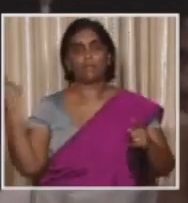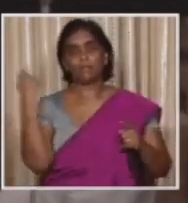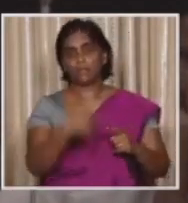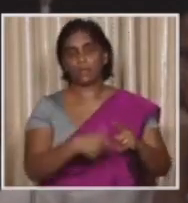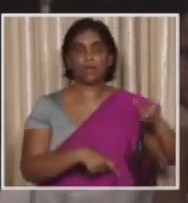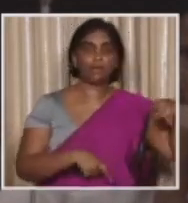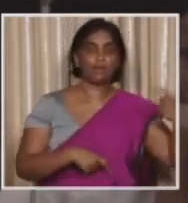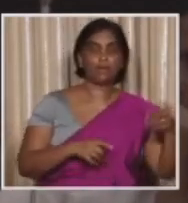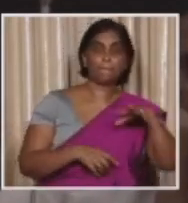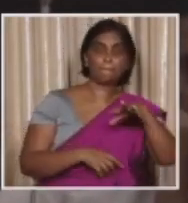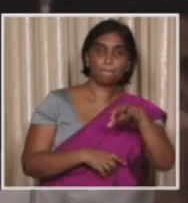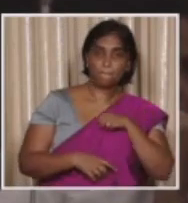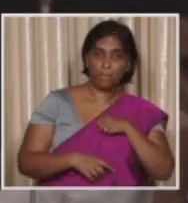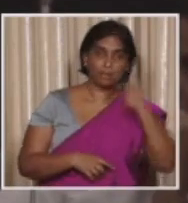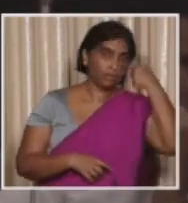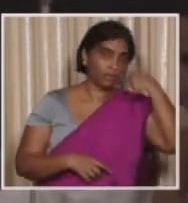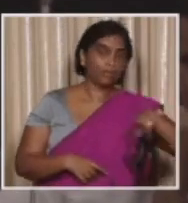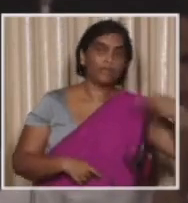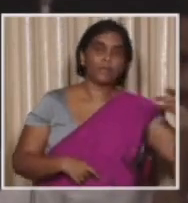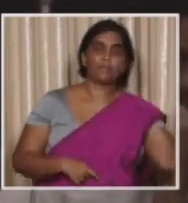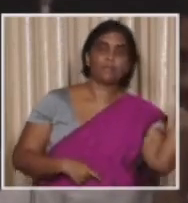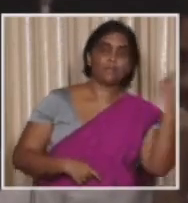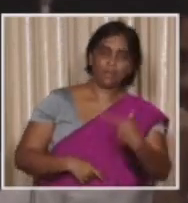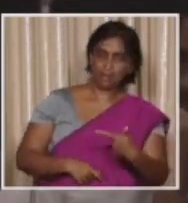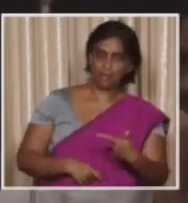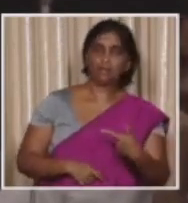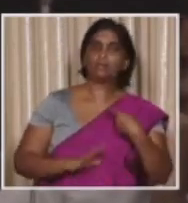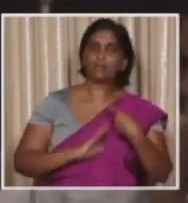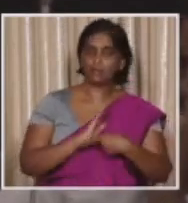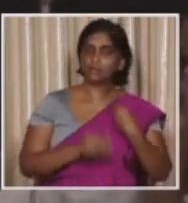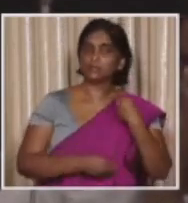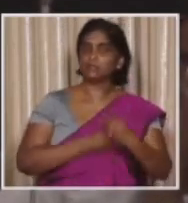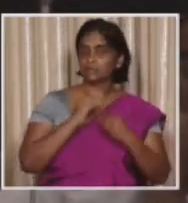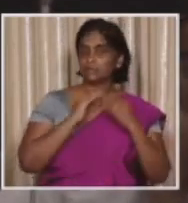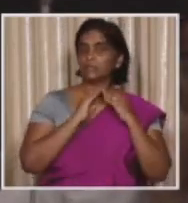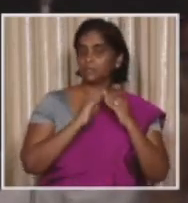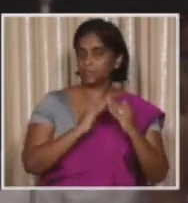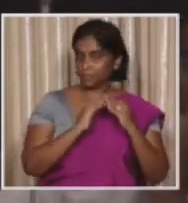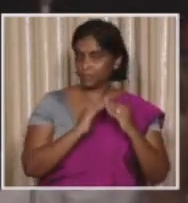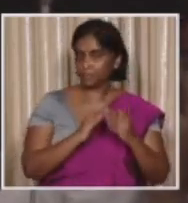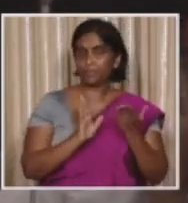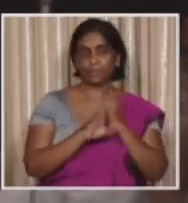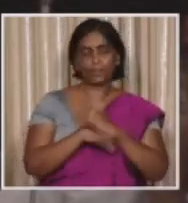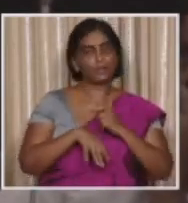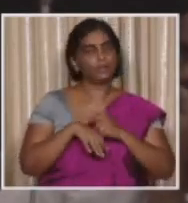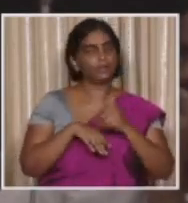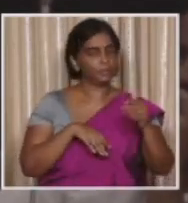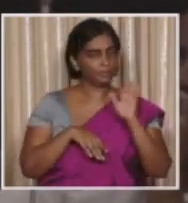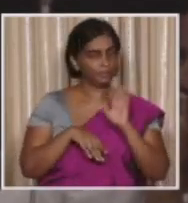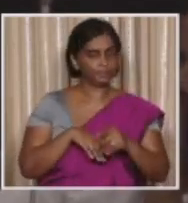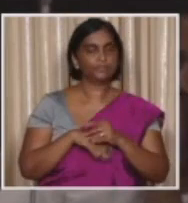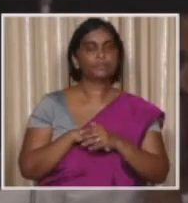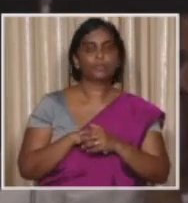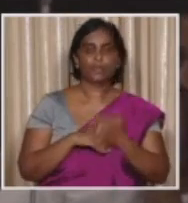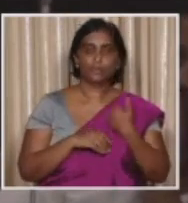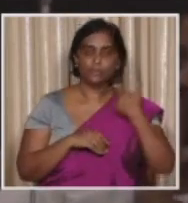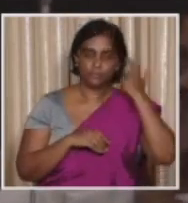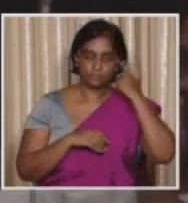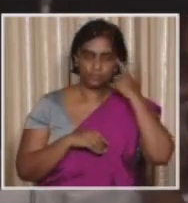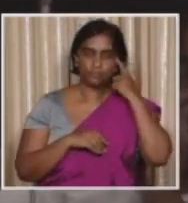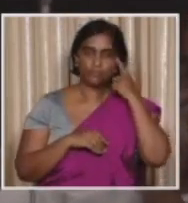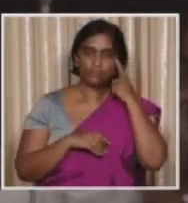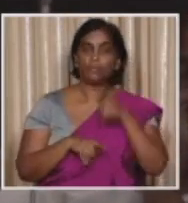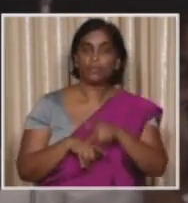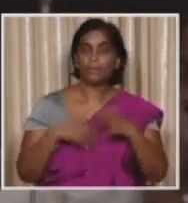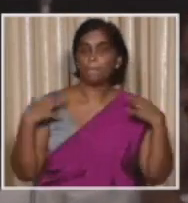වෙනත් පුද්ගලයෙක් පාවිච්චි කරන ඉන්ධන ටික වෙන එක්කෙනෙක් ගෙවනවා. දැන් මේ රටේ කර්මාන්ත පහුගිය කාලවල අපි දන්නවා